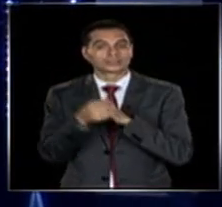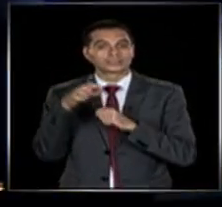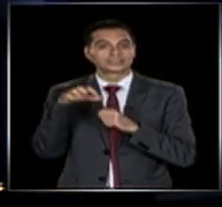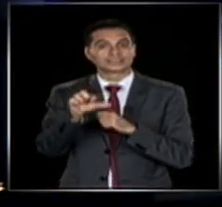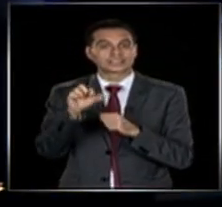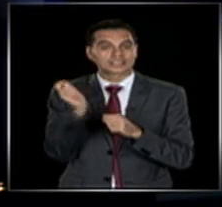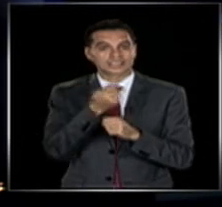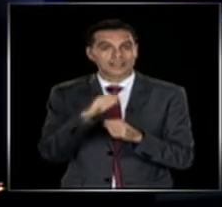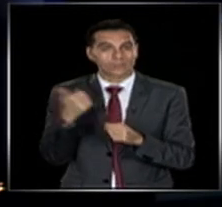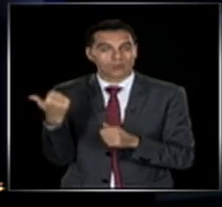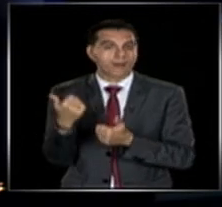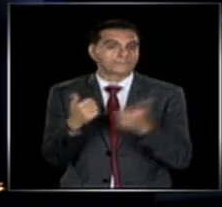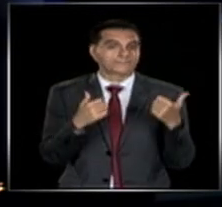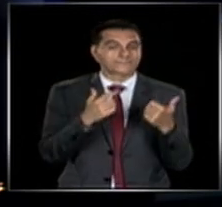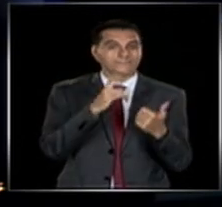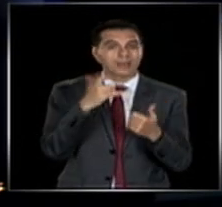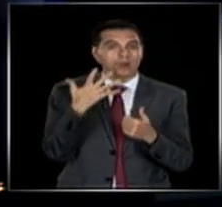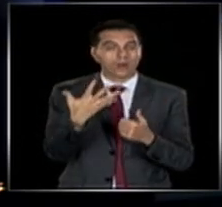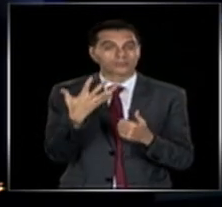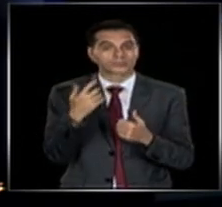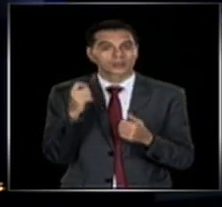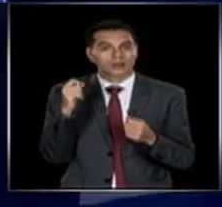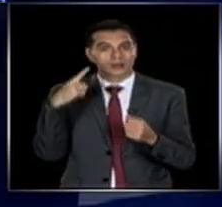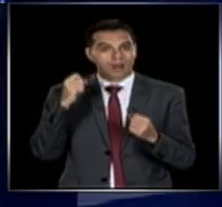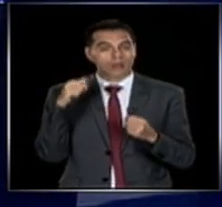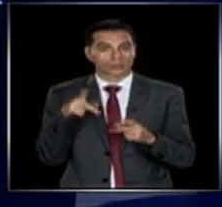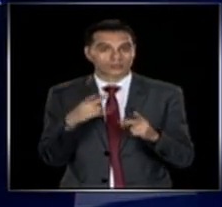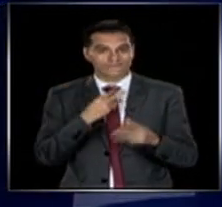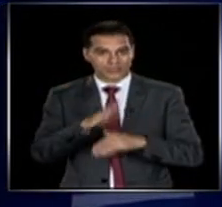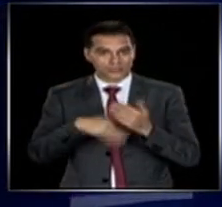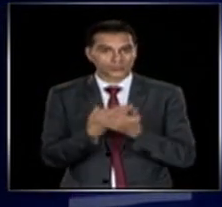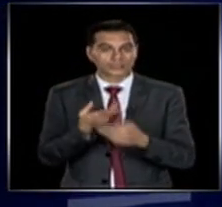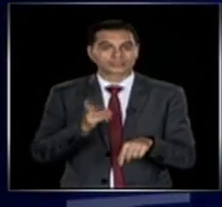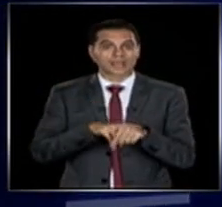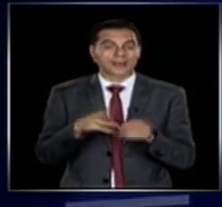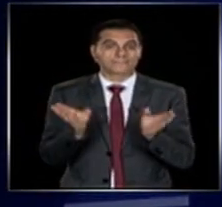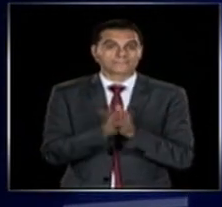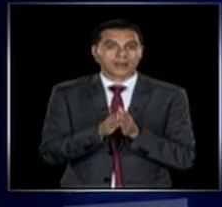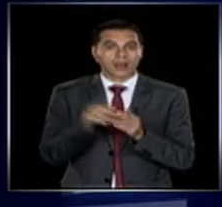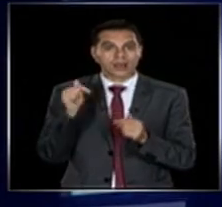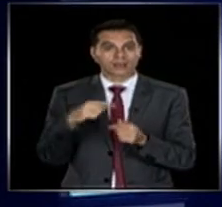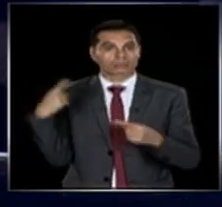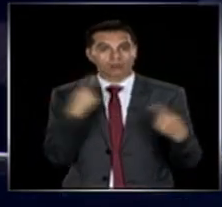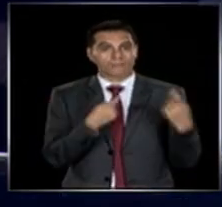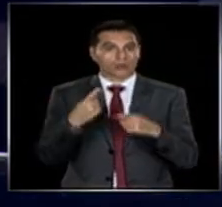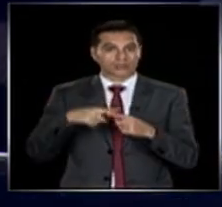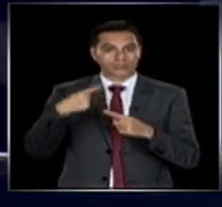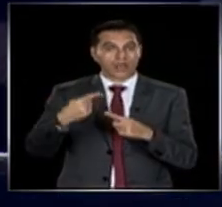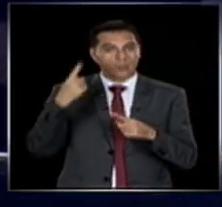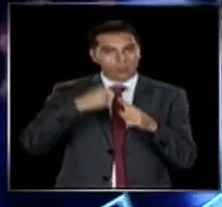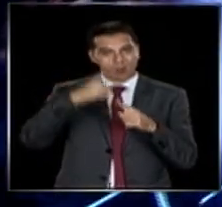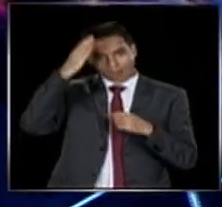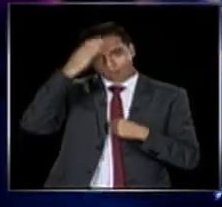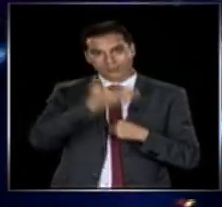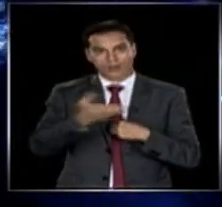ساموراي، 105 الرعد. هنخرج فاصل وهنرجع مرة تانية مع فقرة ضربات الجزاء